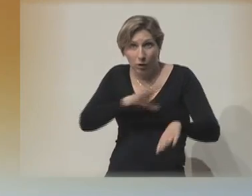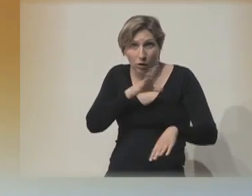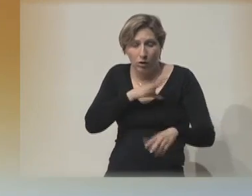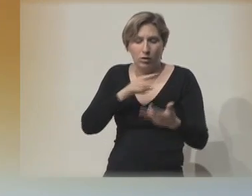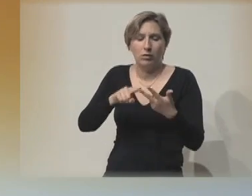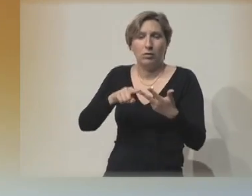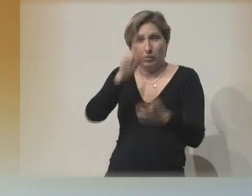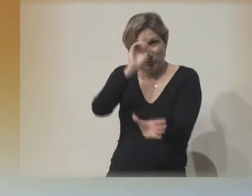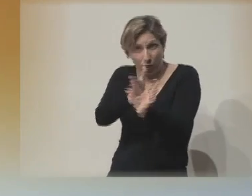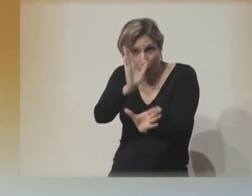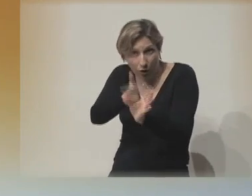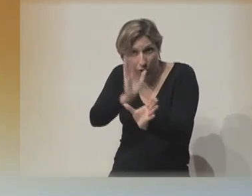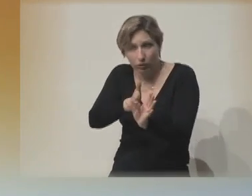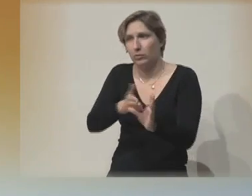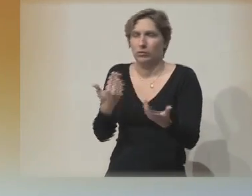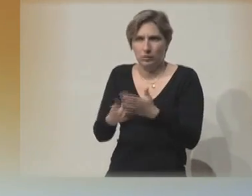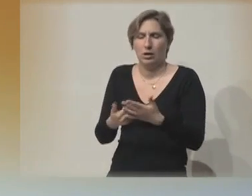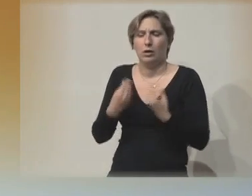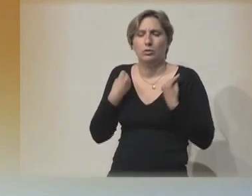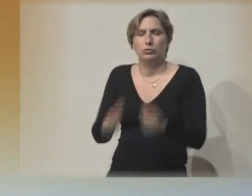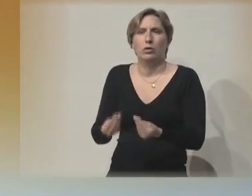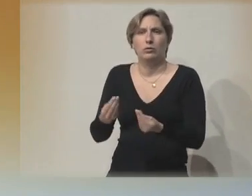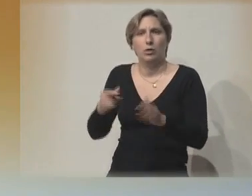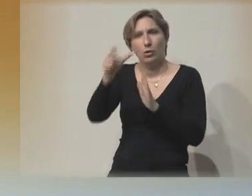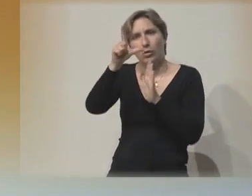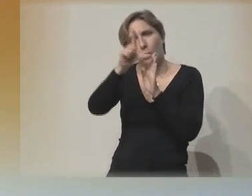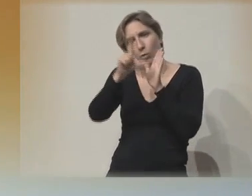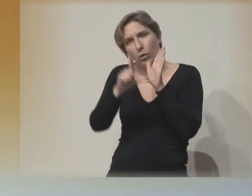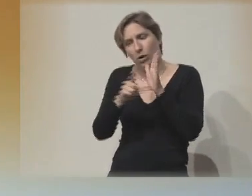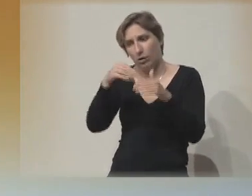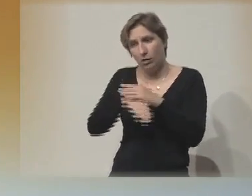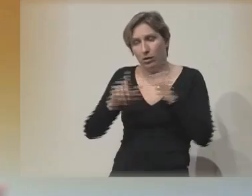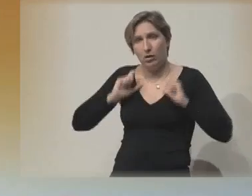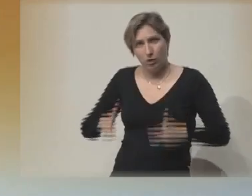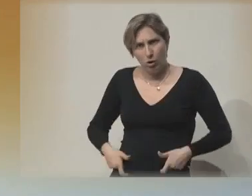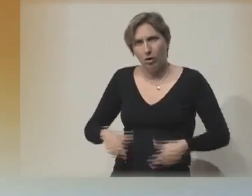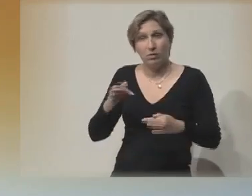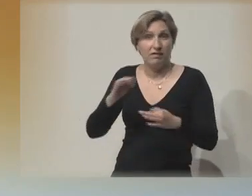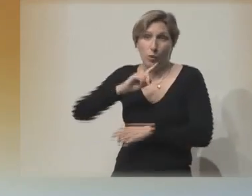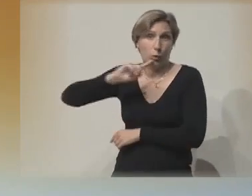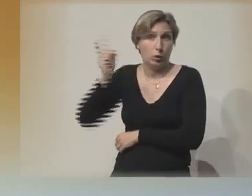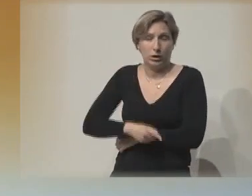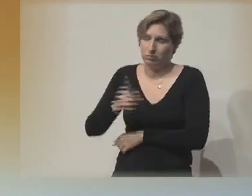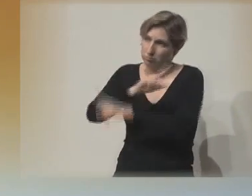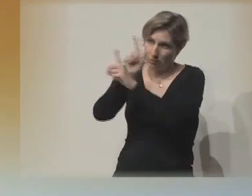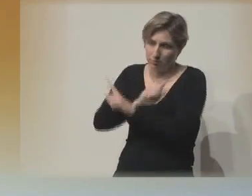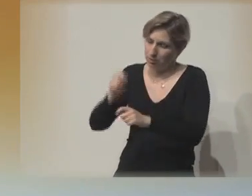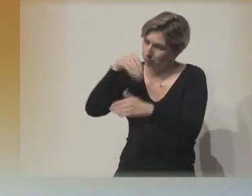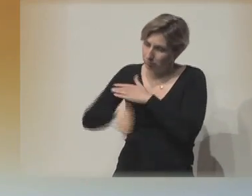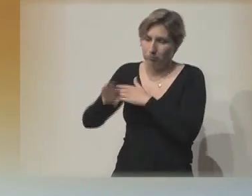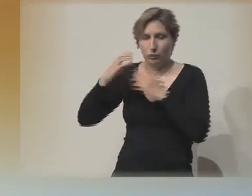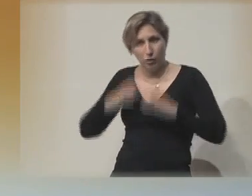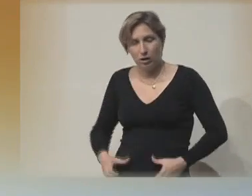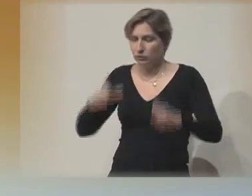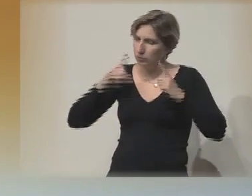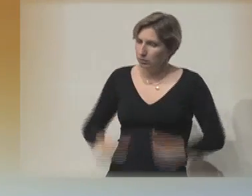s'il le faut, pour que la loi de l'école, qui est la loi de l'autorité, soit respectée dans le cadre du collège ou du lycée